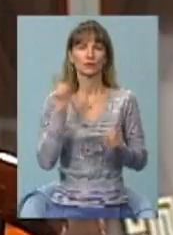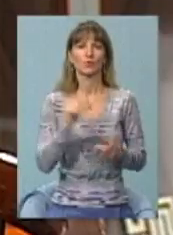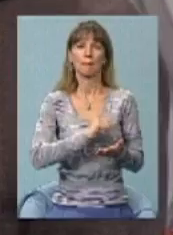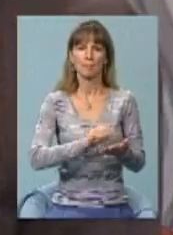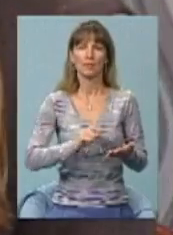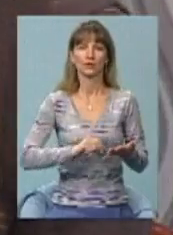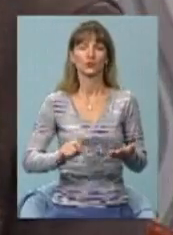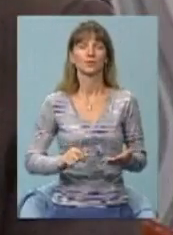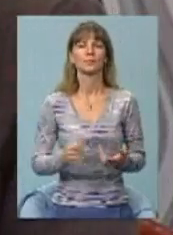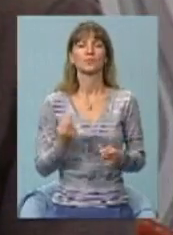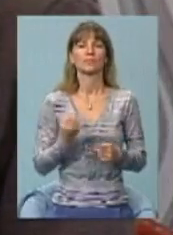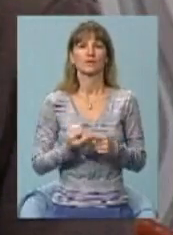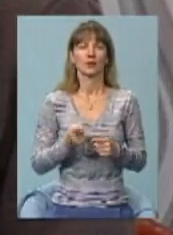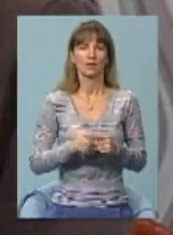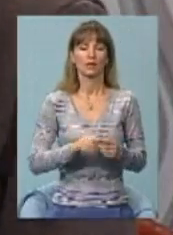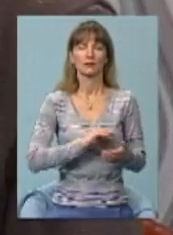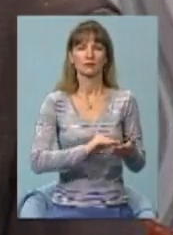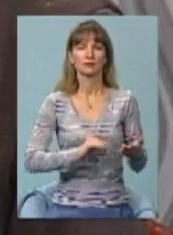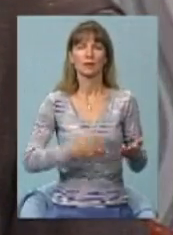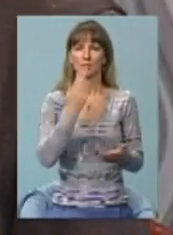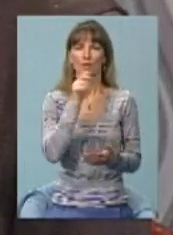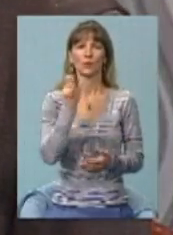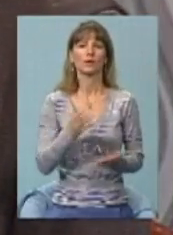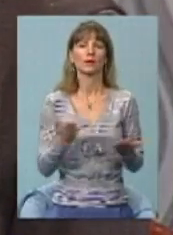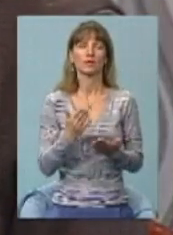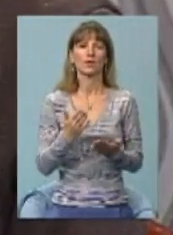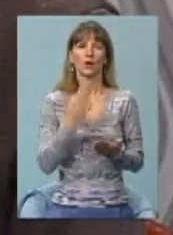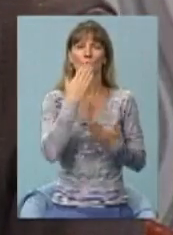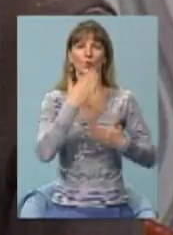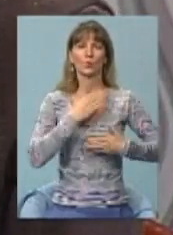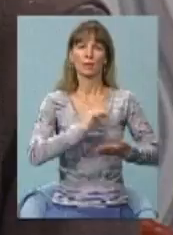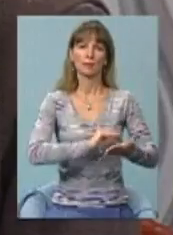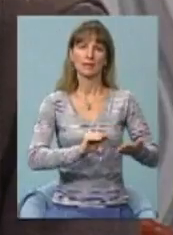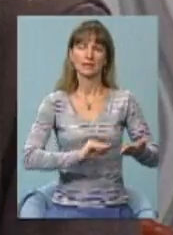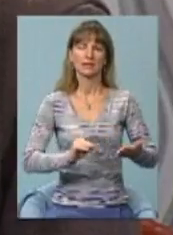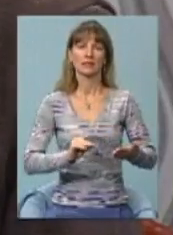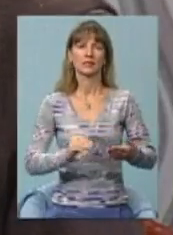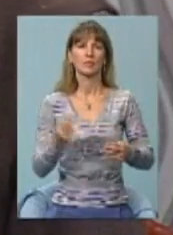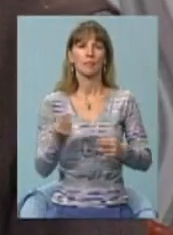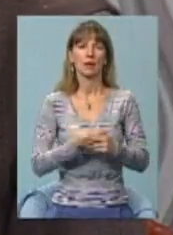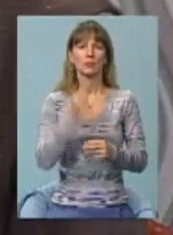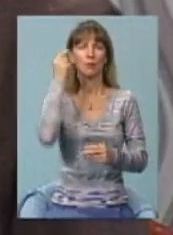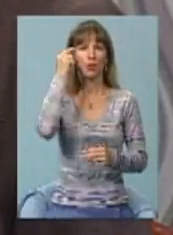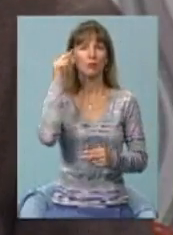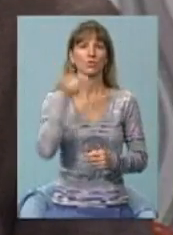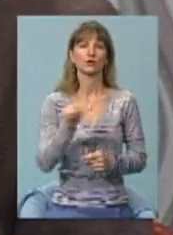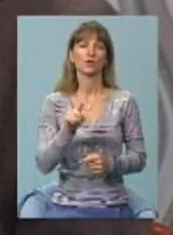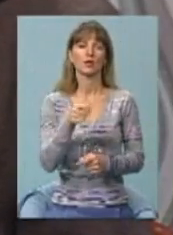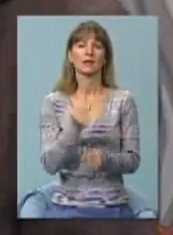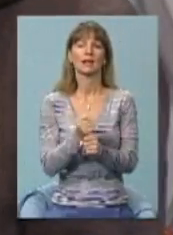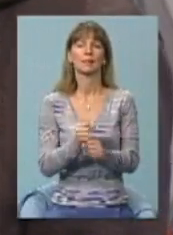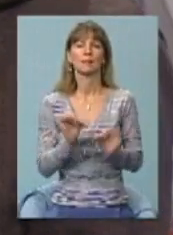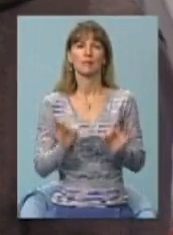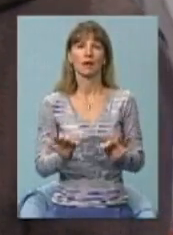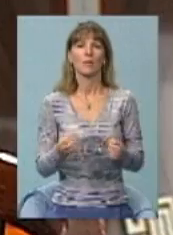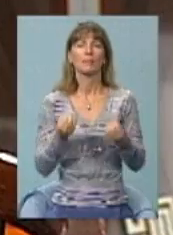пише. Так, це графоманія, це така звичка людини, коли вона полюбляє писати, але без усвідомлення того, що вона це робить правильно.